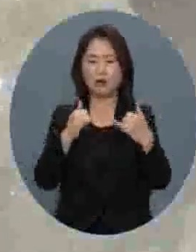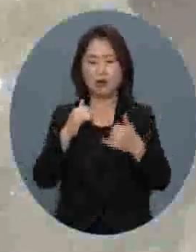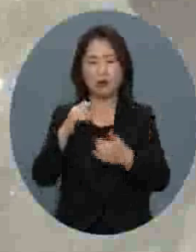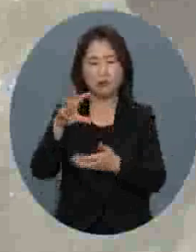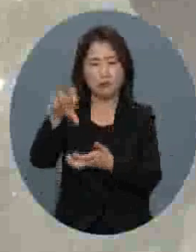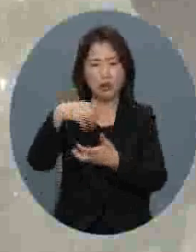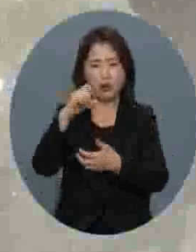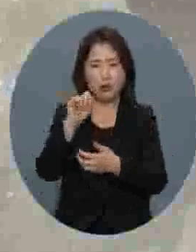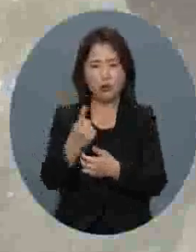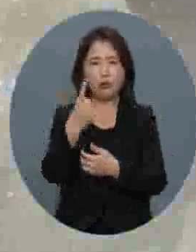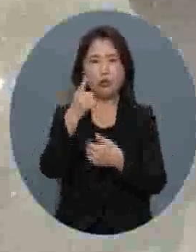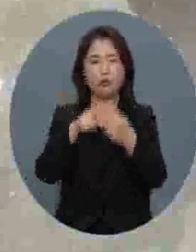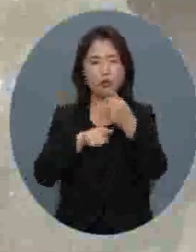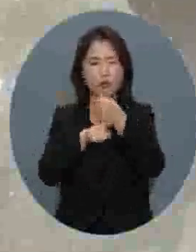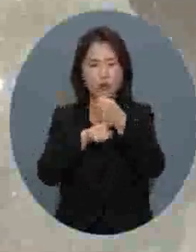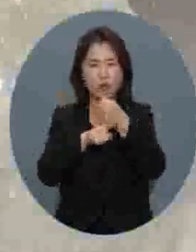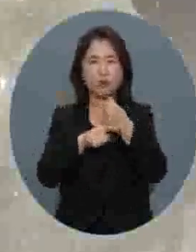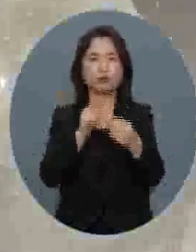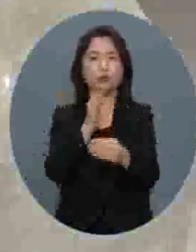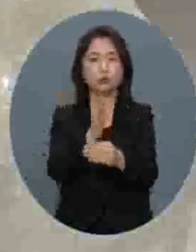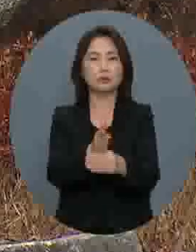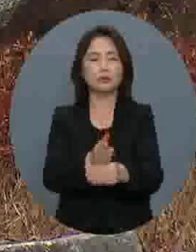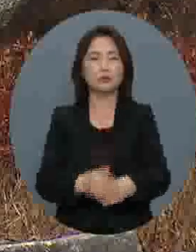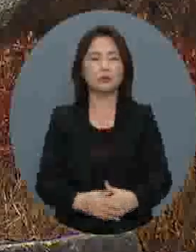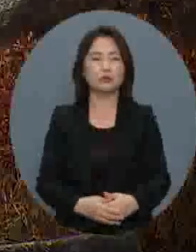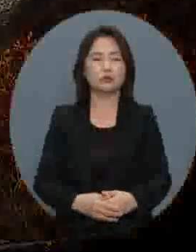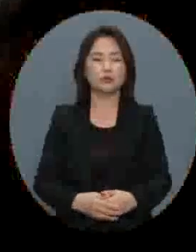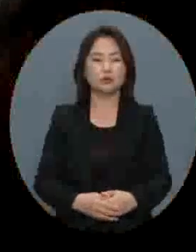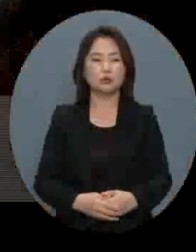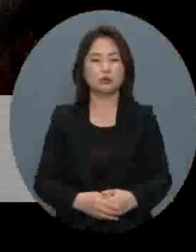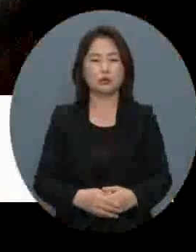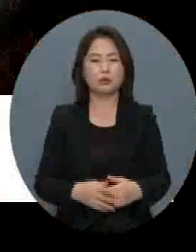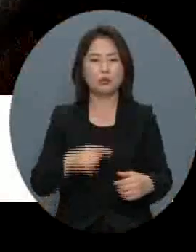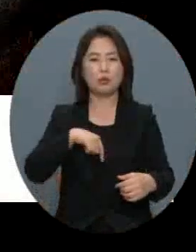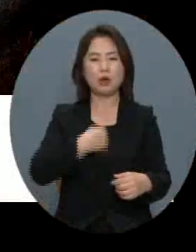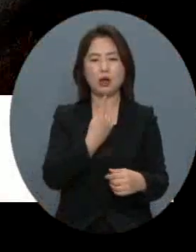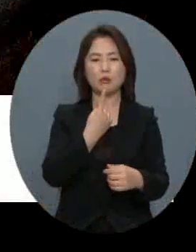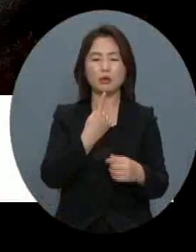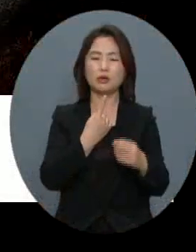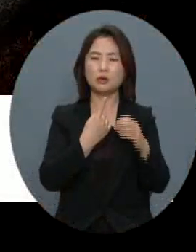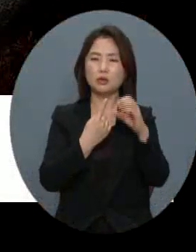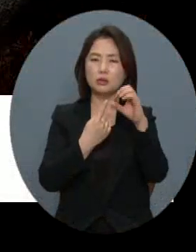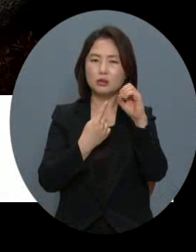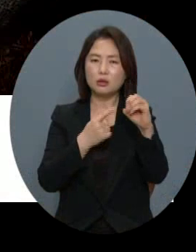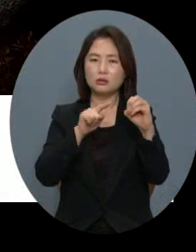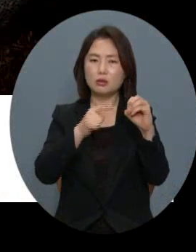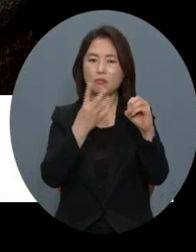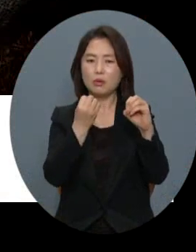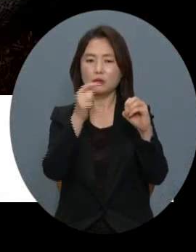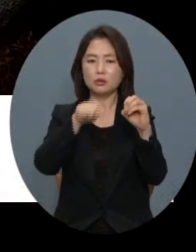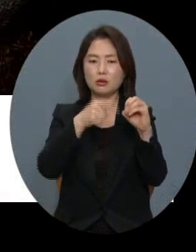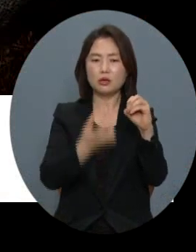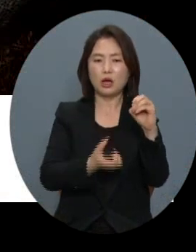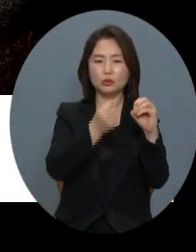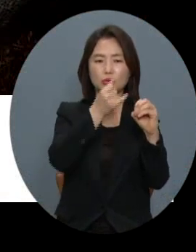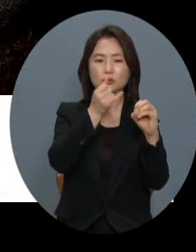경로로 필로폰을 갖게 됐는지 추궁하고 있습니다. 자기 혼자 있으면 뭐 0. 몇 그램씩 이렇게 가지고